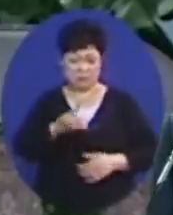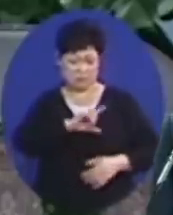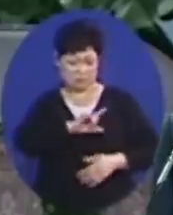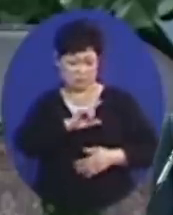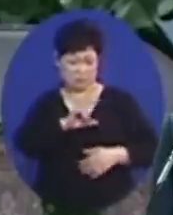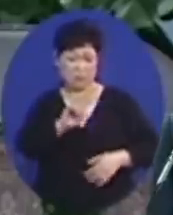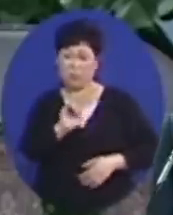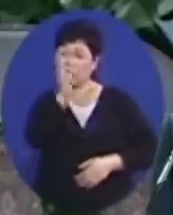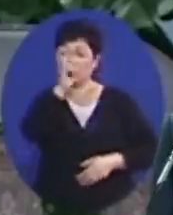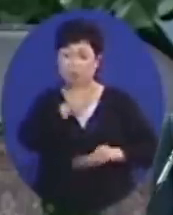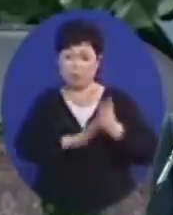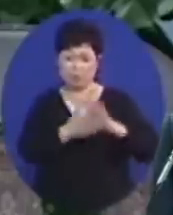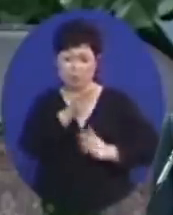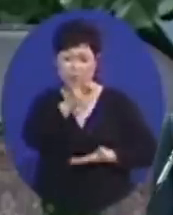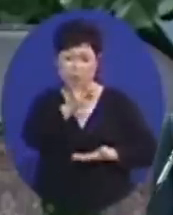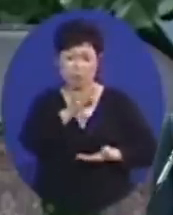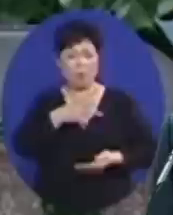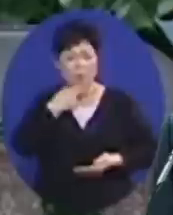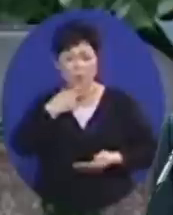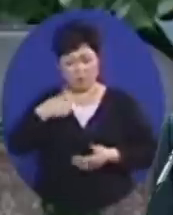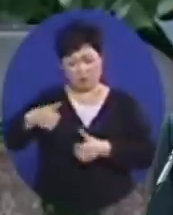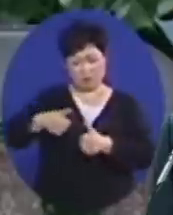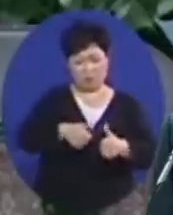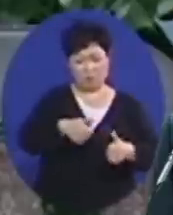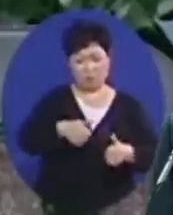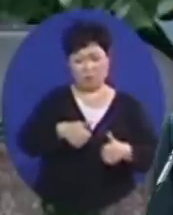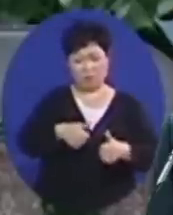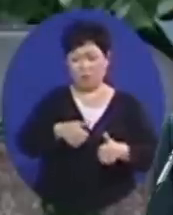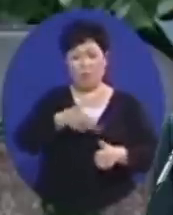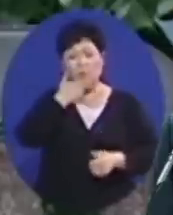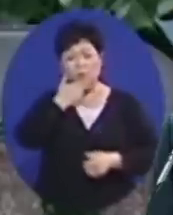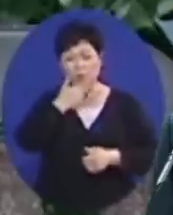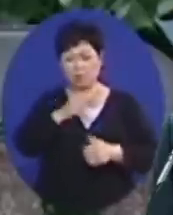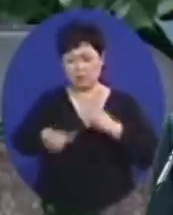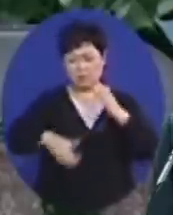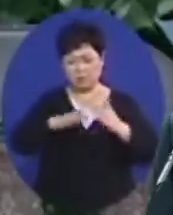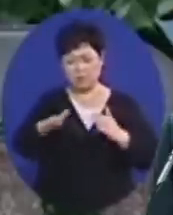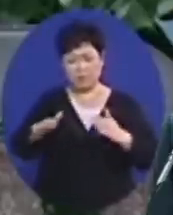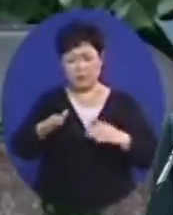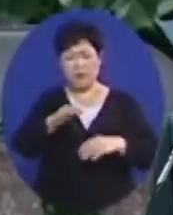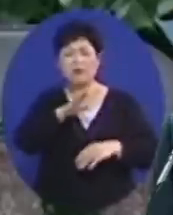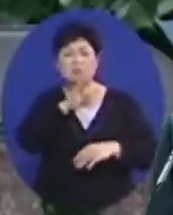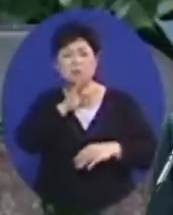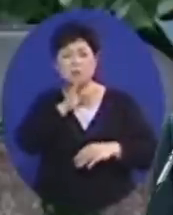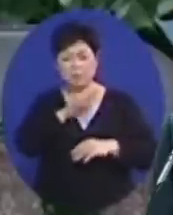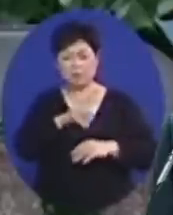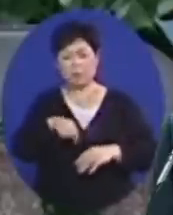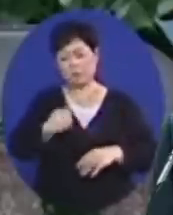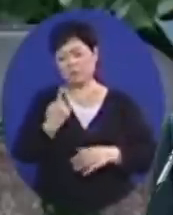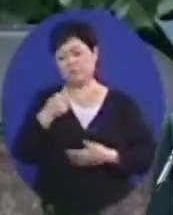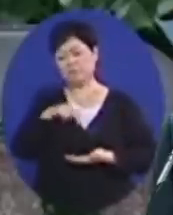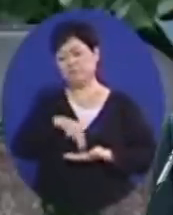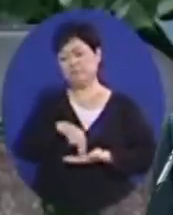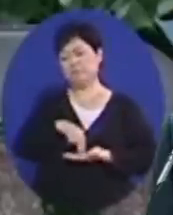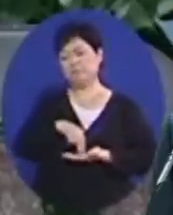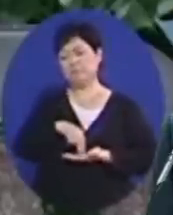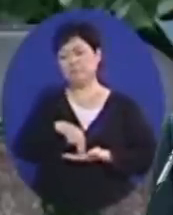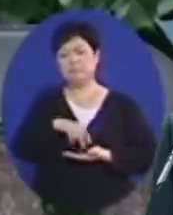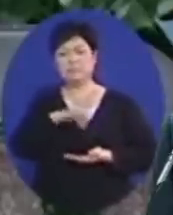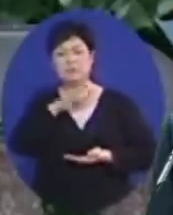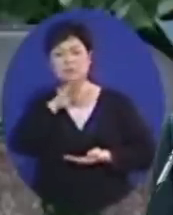돈 없어지니까 날 따라오는 사람도 없고 집안 구석에 처박혀 있으니